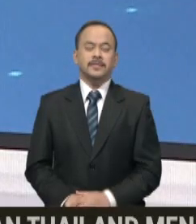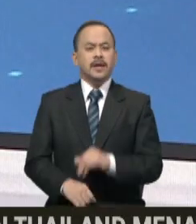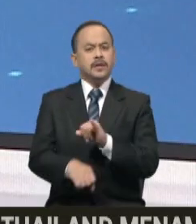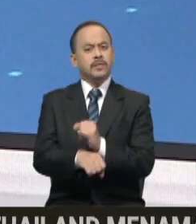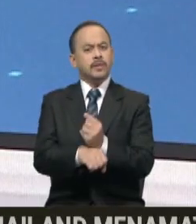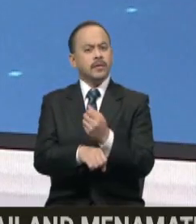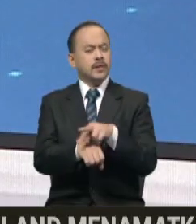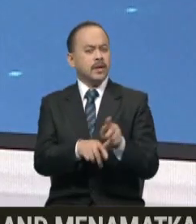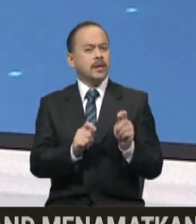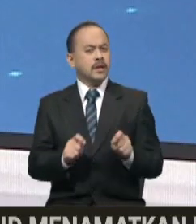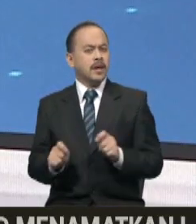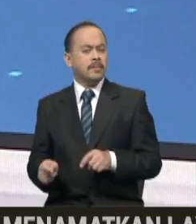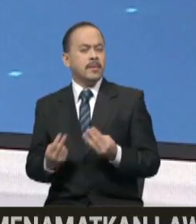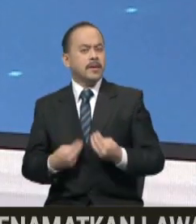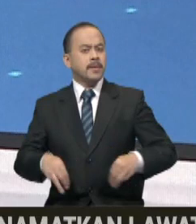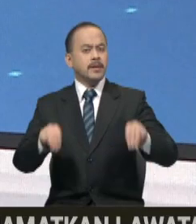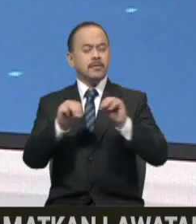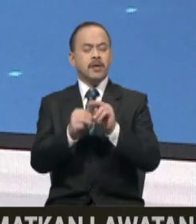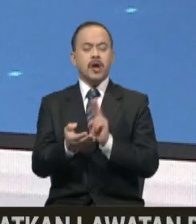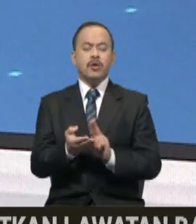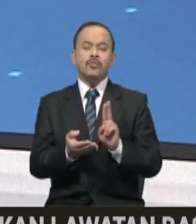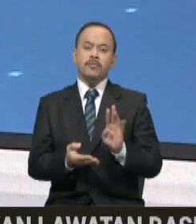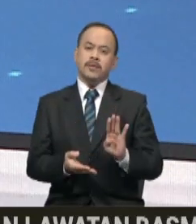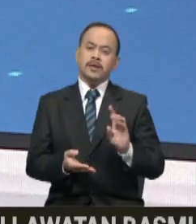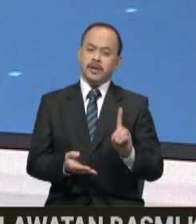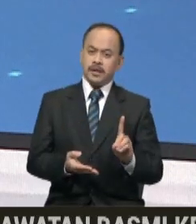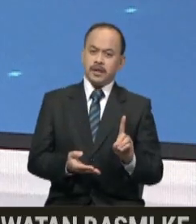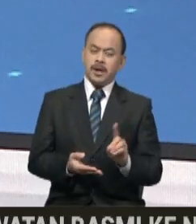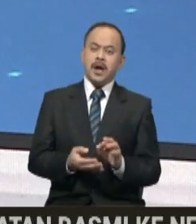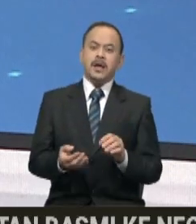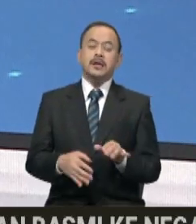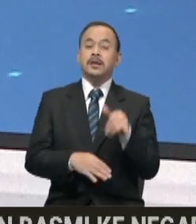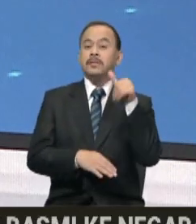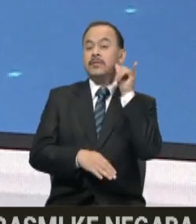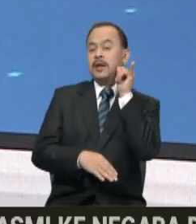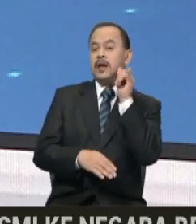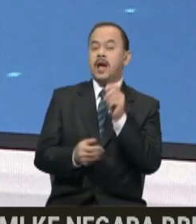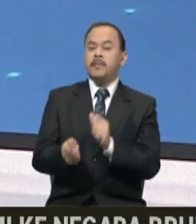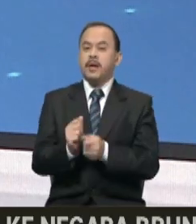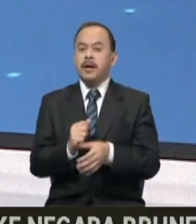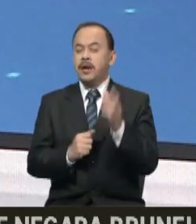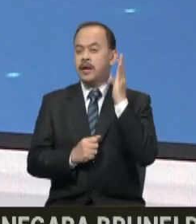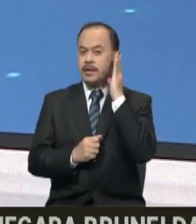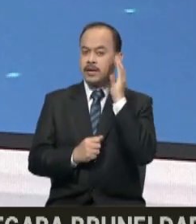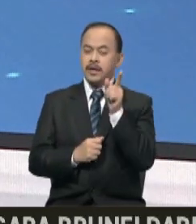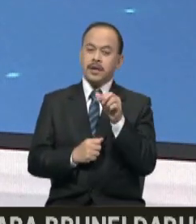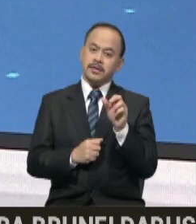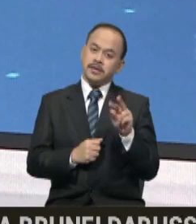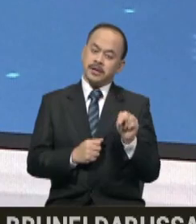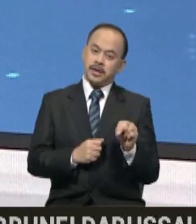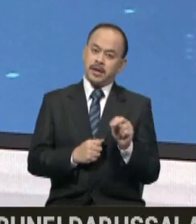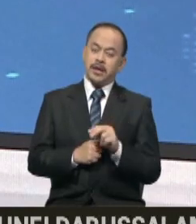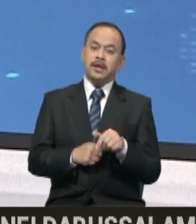Jawatan Kuasa Tamir Masjid Universiti, Universiti Brunei Darussalam semalam menganjurkan pertandingan azan subuh. Pertandingan diadakan di